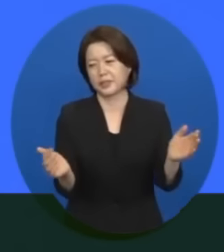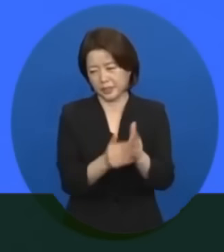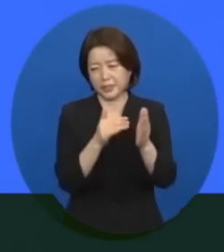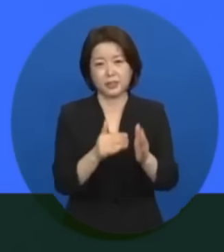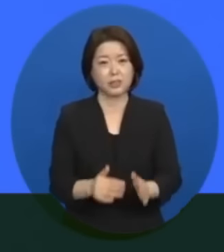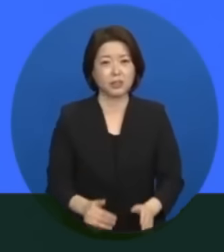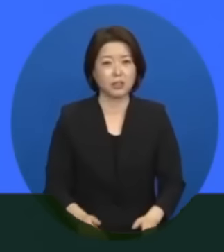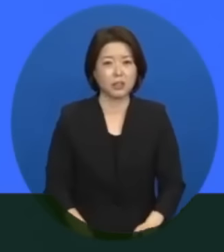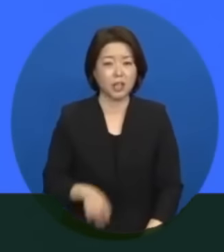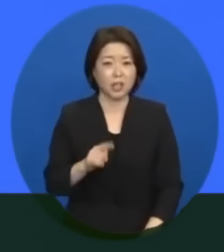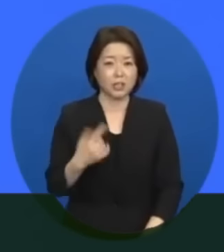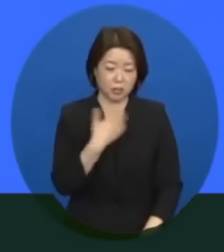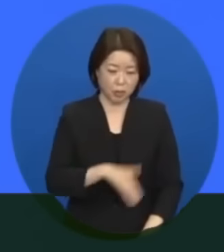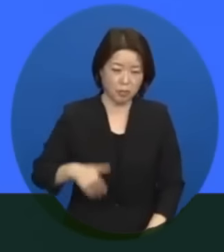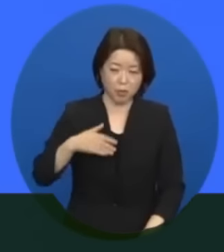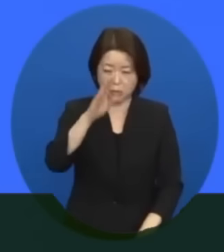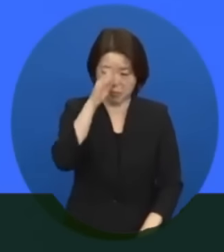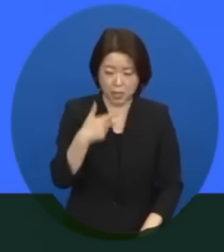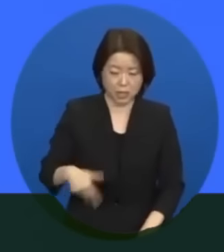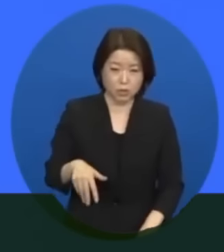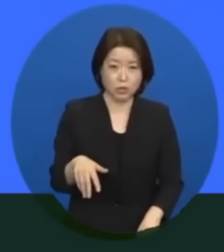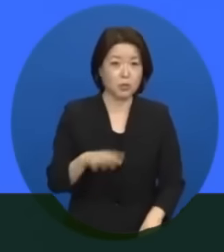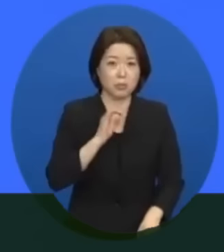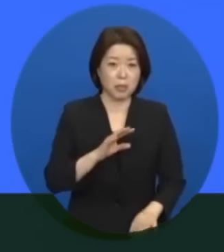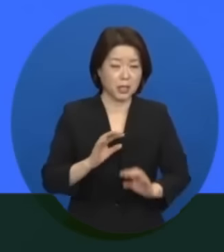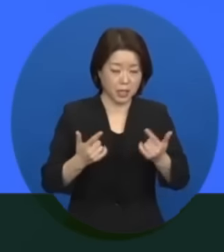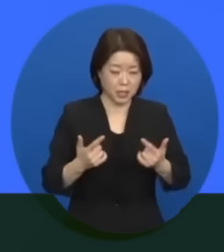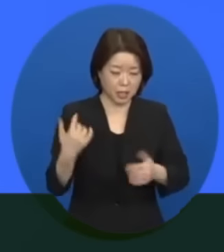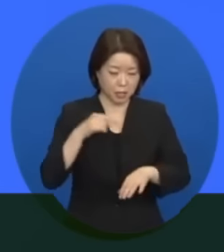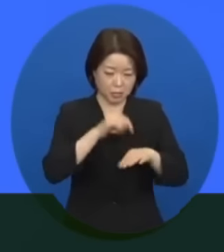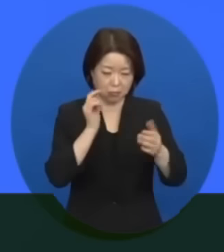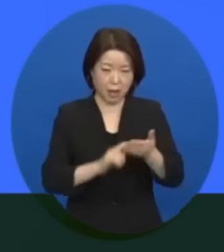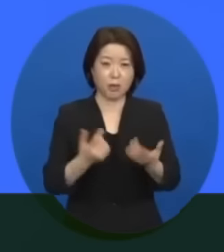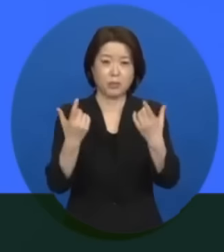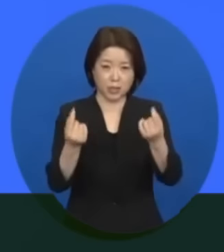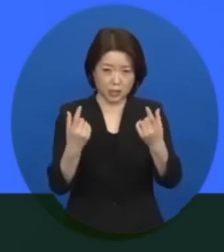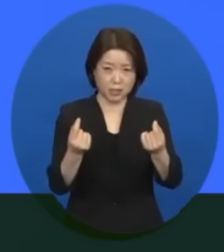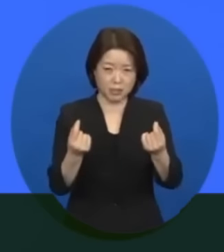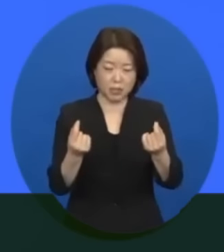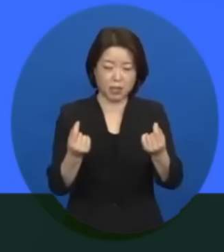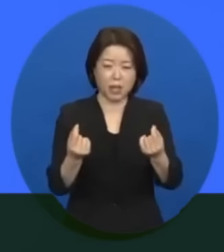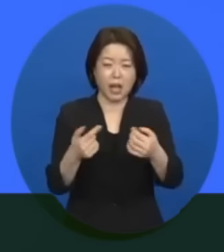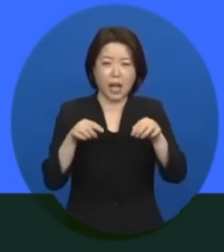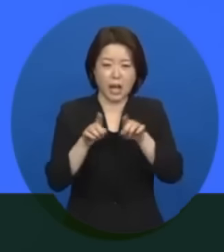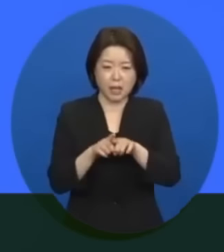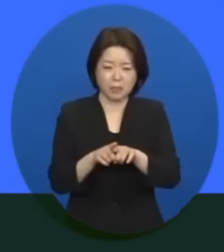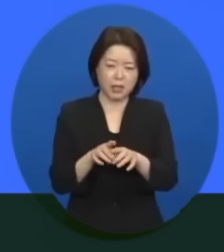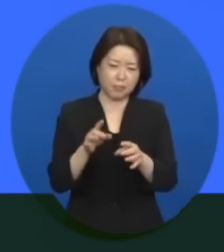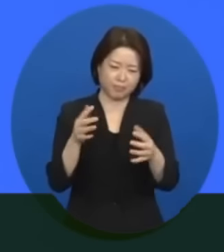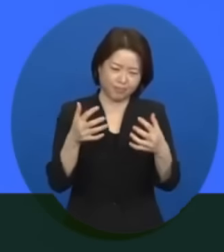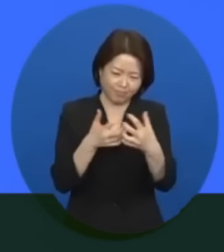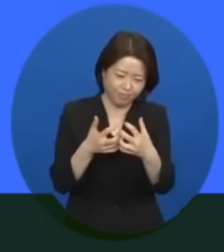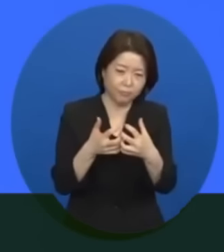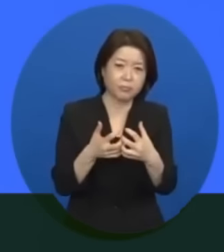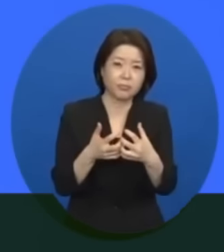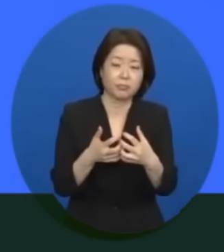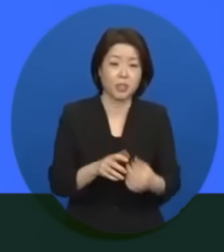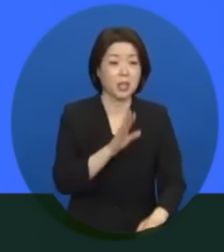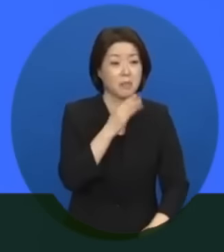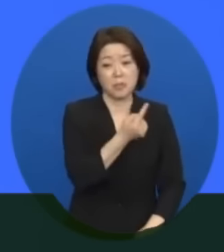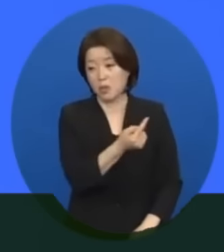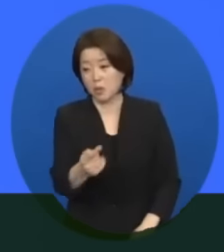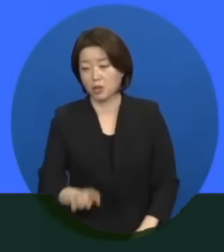그까 몸만 중풍이 된게 아니라 마비 된게 아니라 그의 마음도 함께 마비가 되어서 아무리 빌립이 왔어도